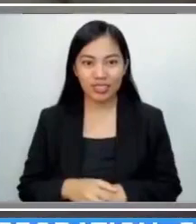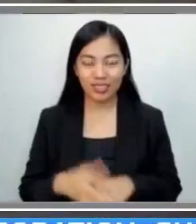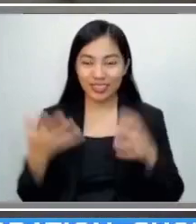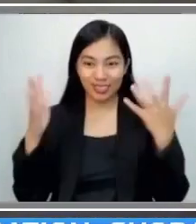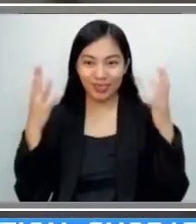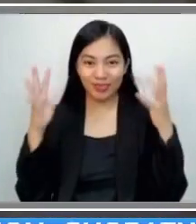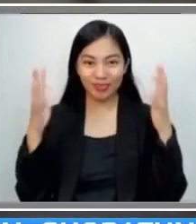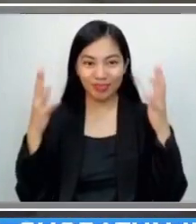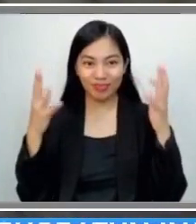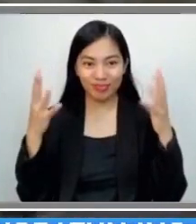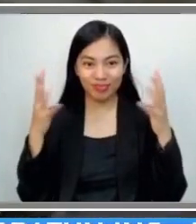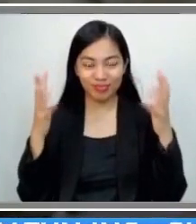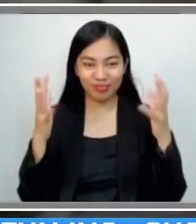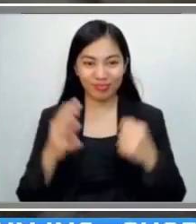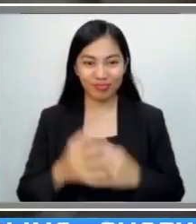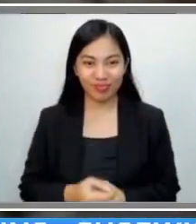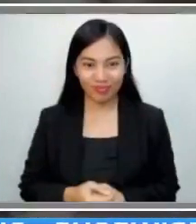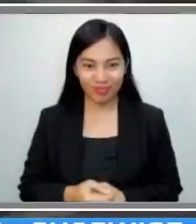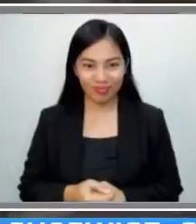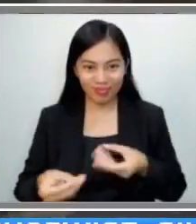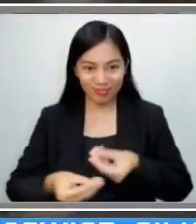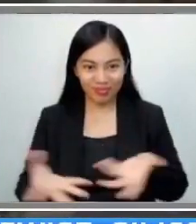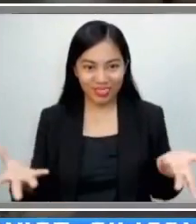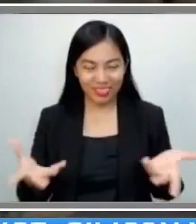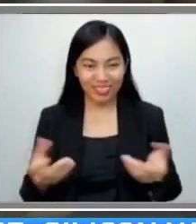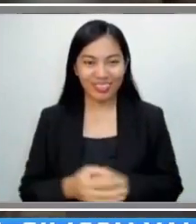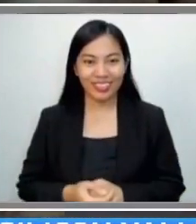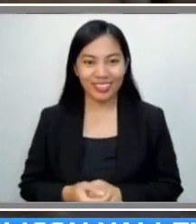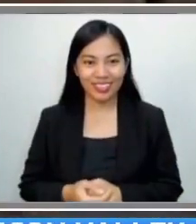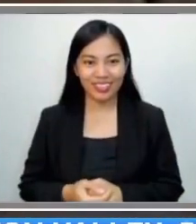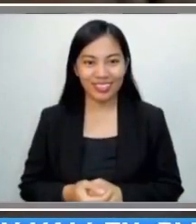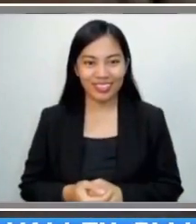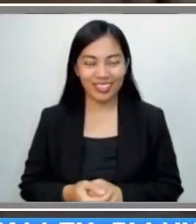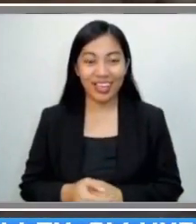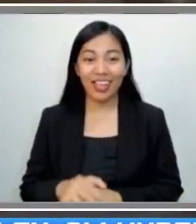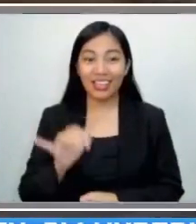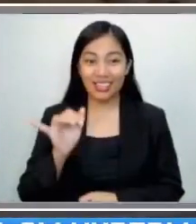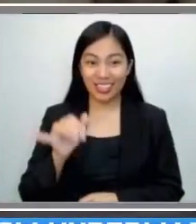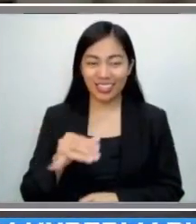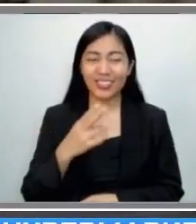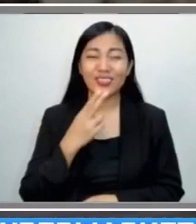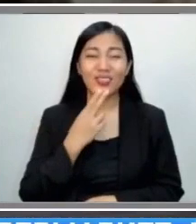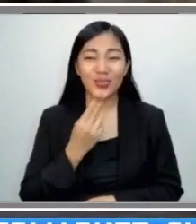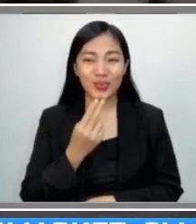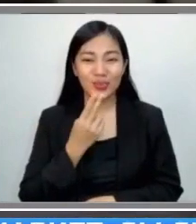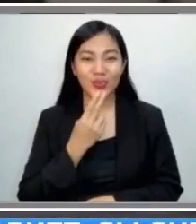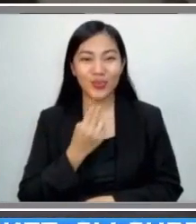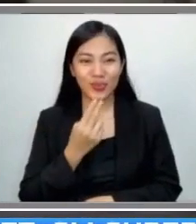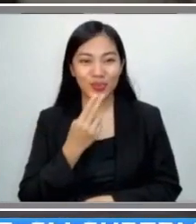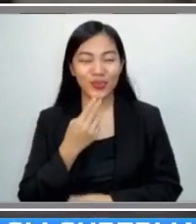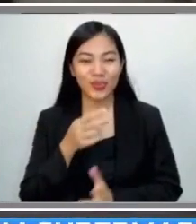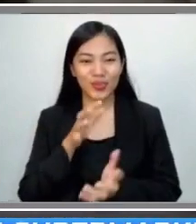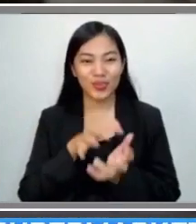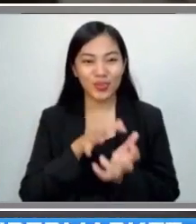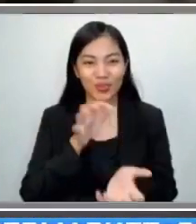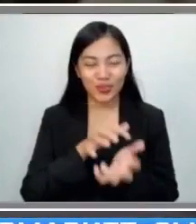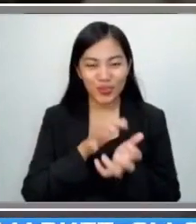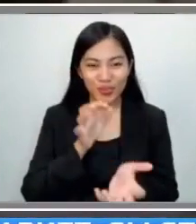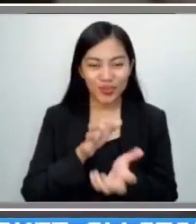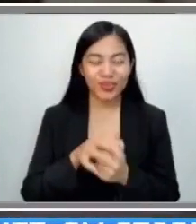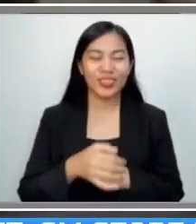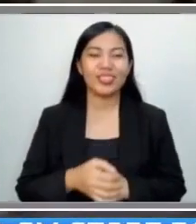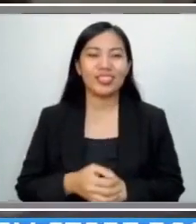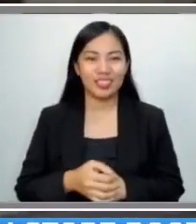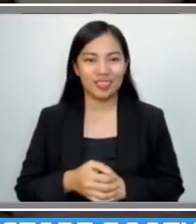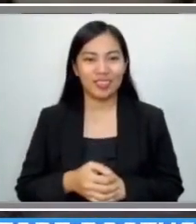na kumuha ng treats! Ayan! Ang cute na mga Shih Tzu at Maltese Fur Babies ni Karen De La Cruz